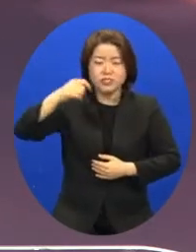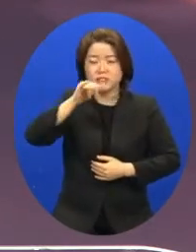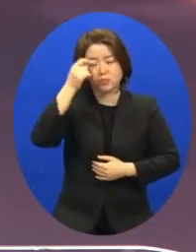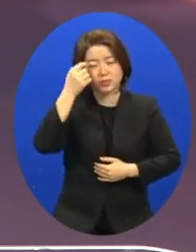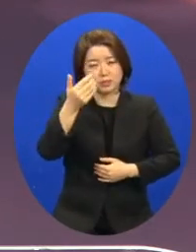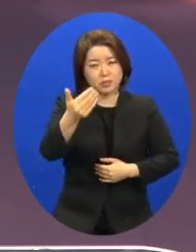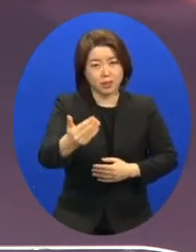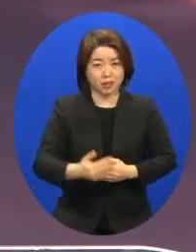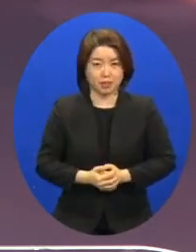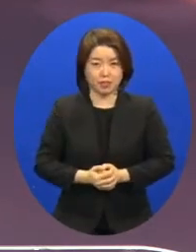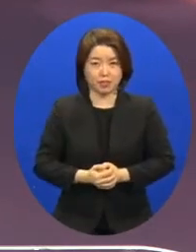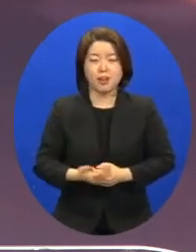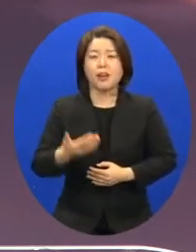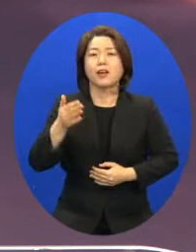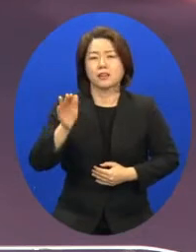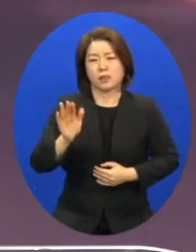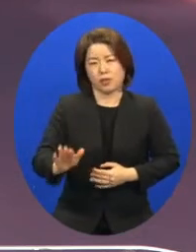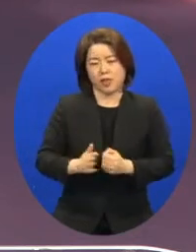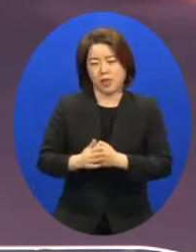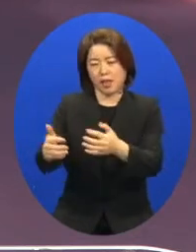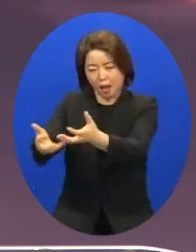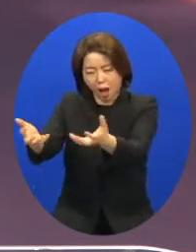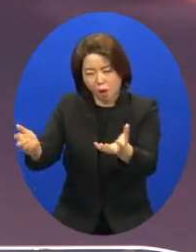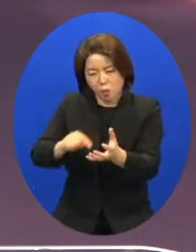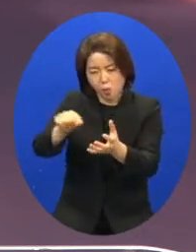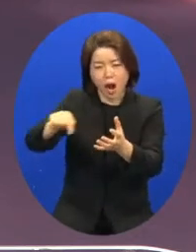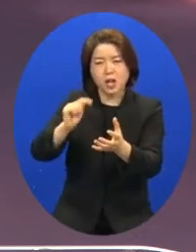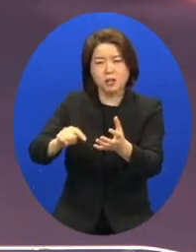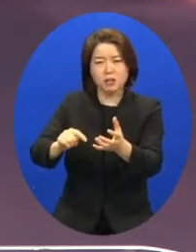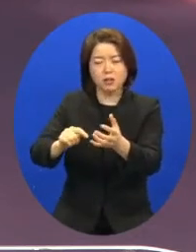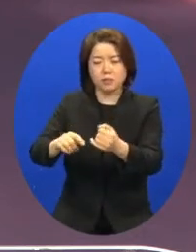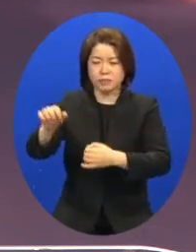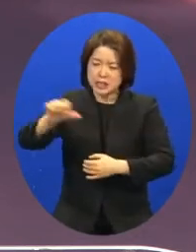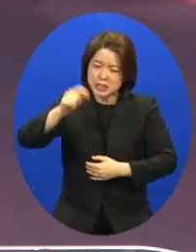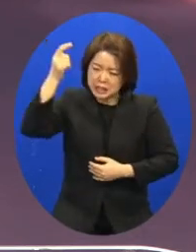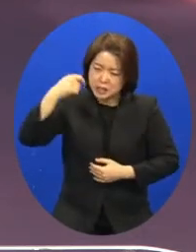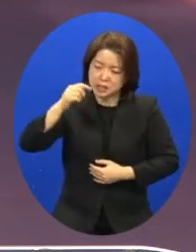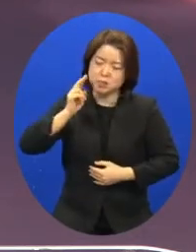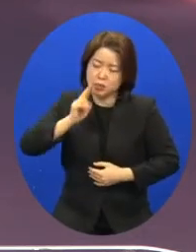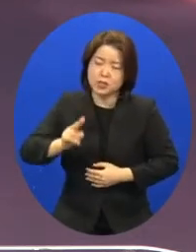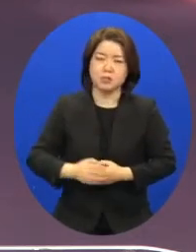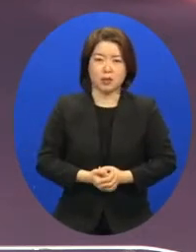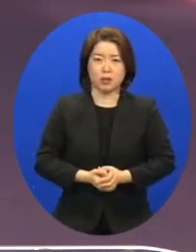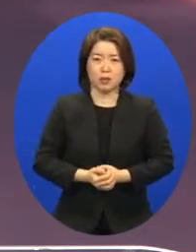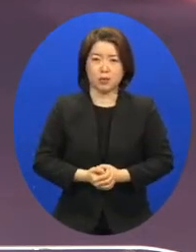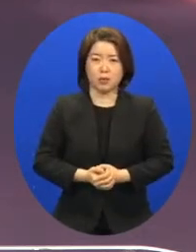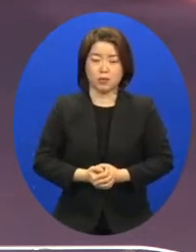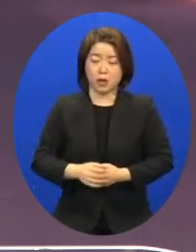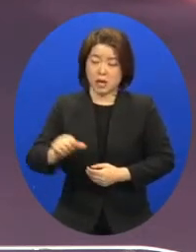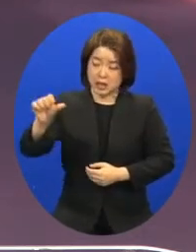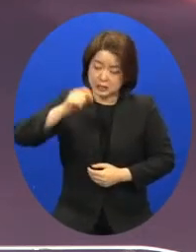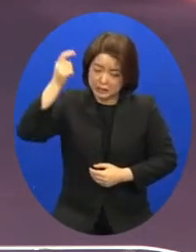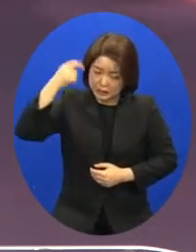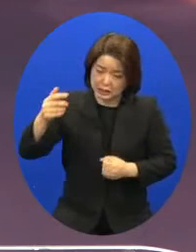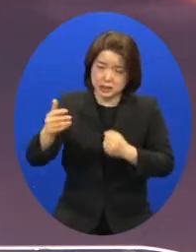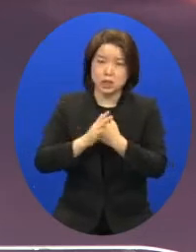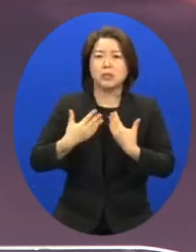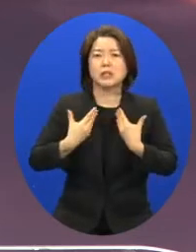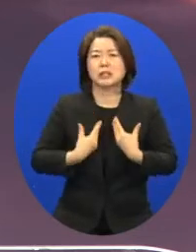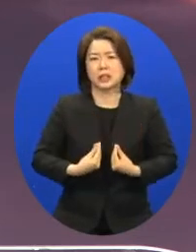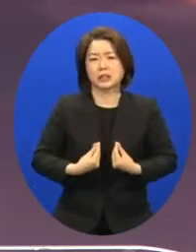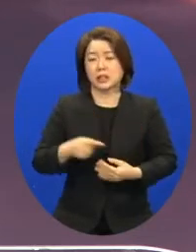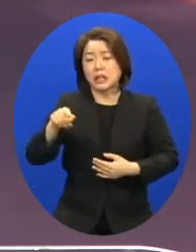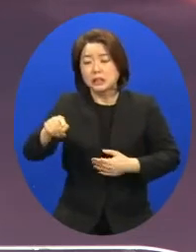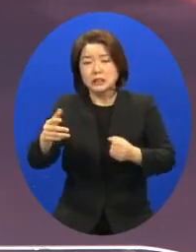있겠어요? 그런데 그 열등감이 너무너무 심한 거예요. 열등감 때문에 좌절하고 그 열등감